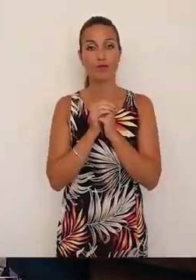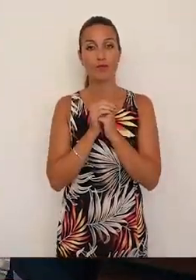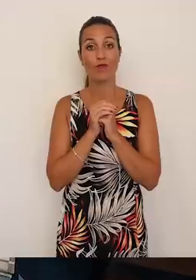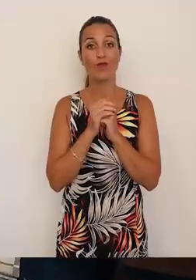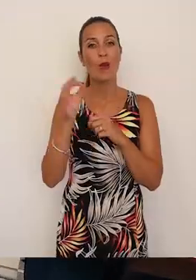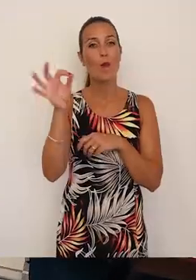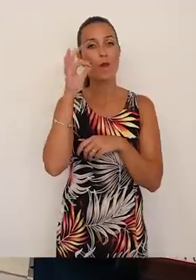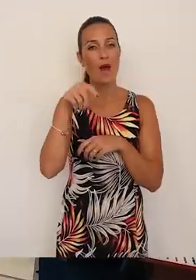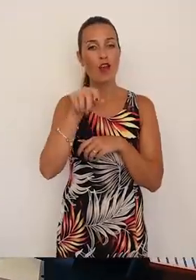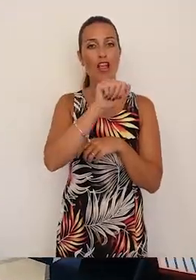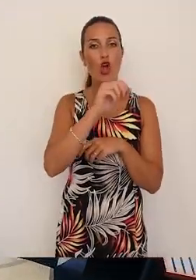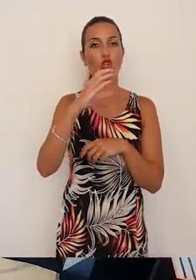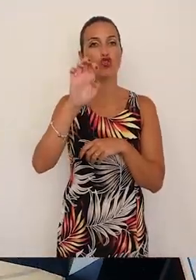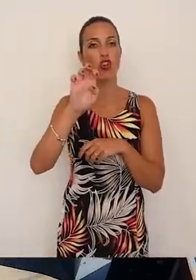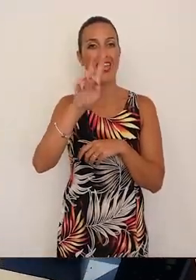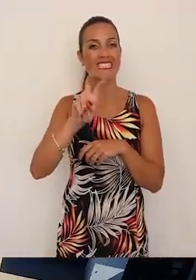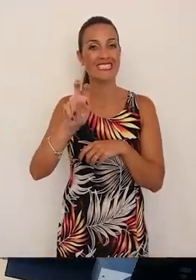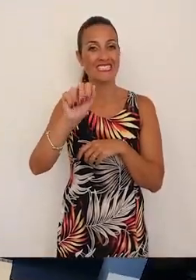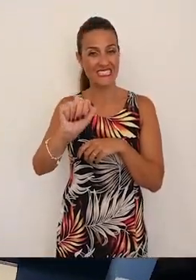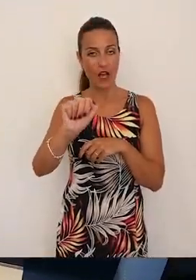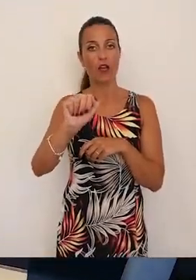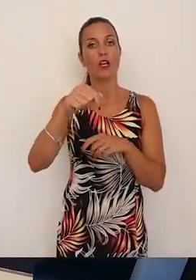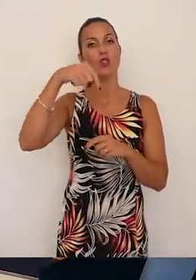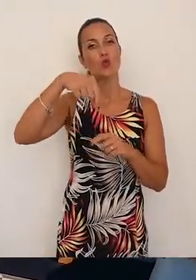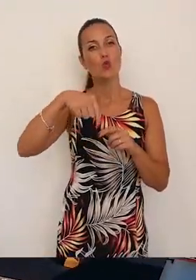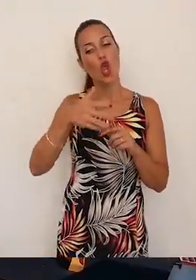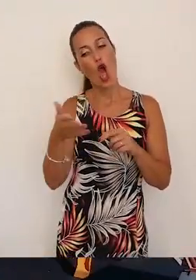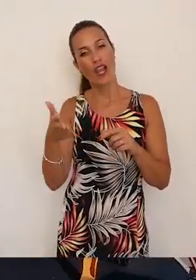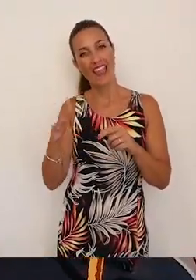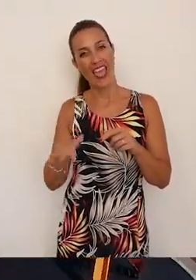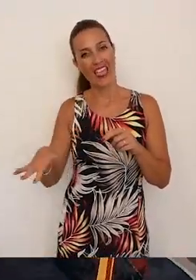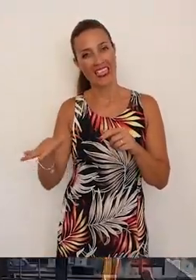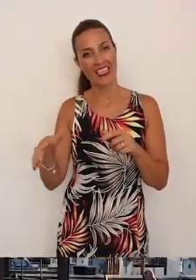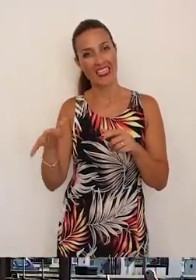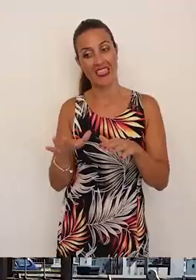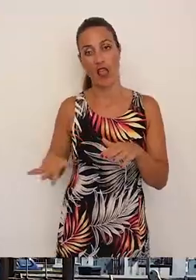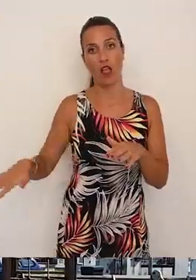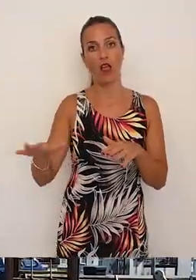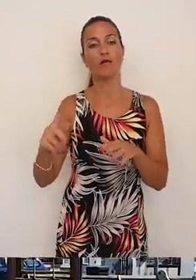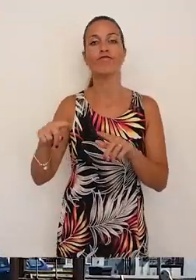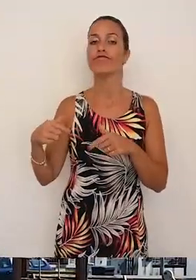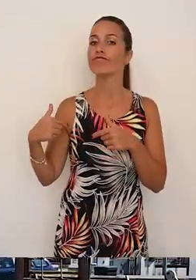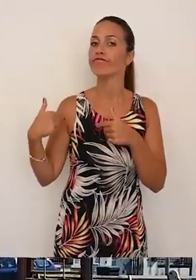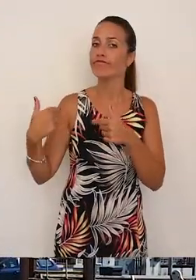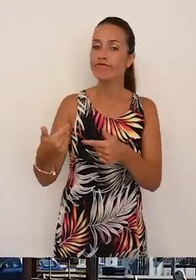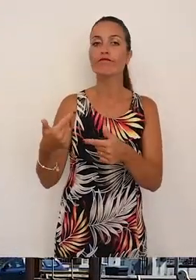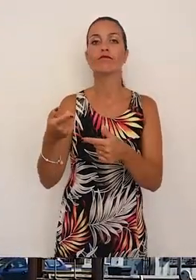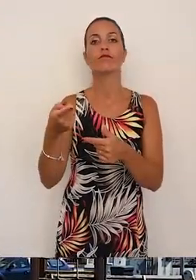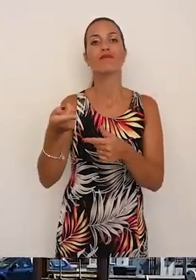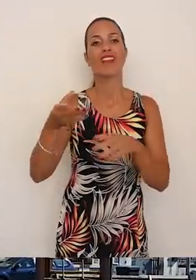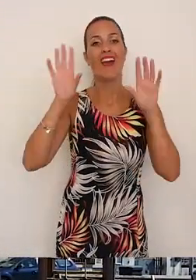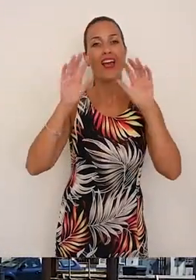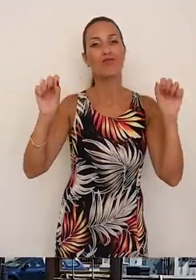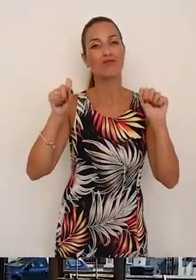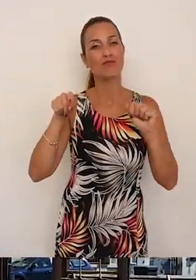Il Parco Antonio Cezza è situato nell'abitato sud-orientale del paese ed è dedicato al brigadiere dell'Arma dei Carabinieri,